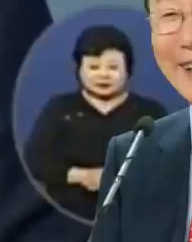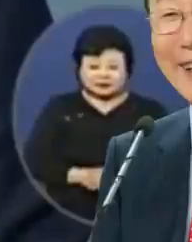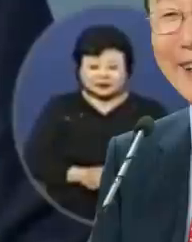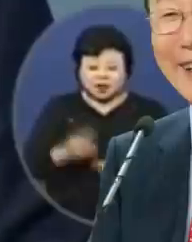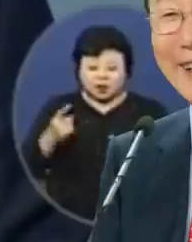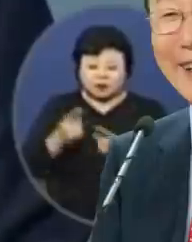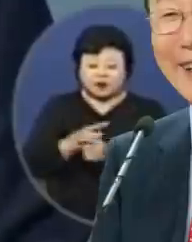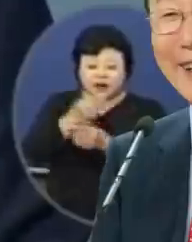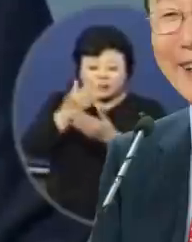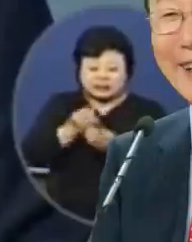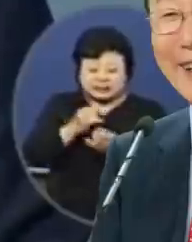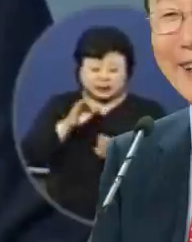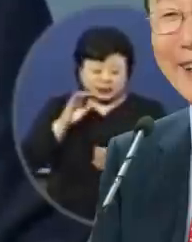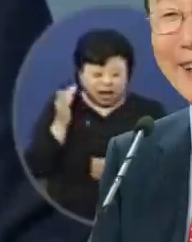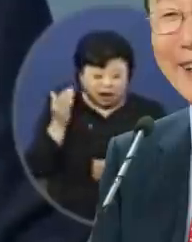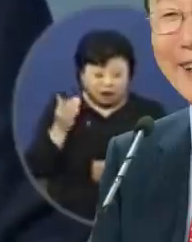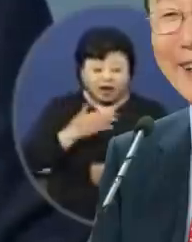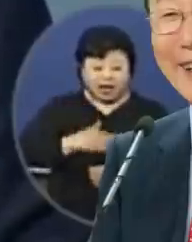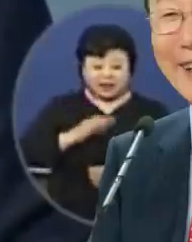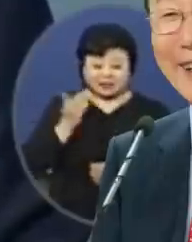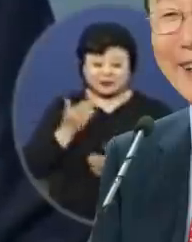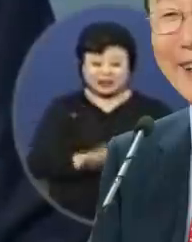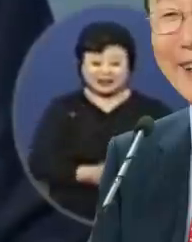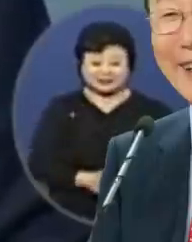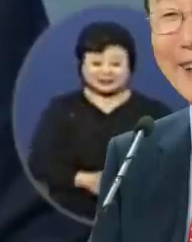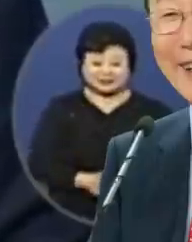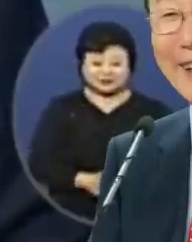변화를 받아서 새 사람이 된 것을 알아야 되는 것입니다.